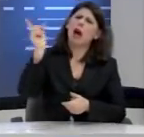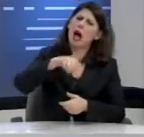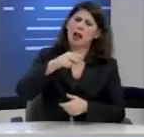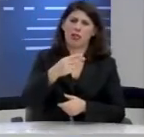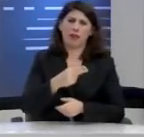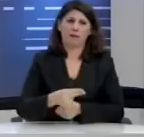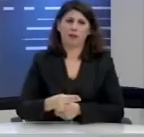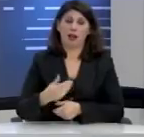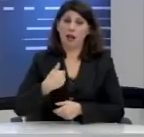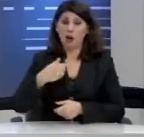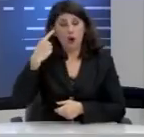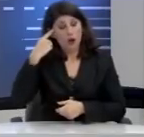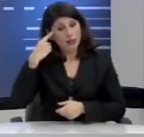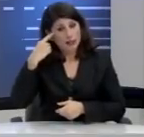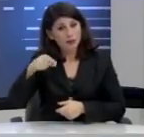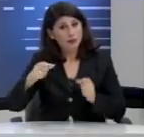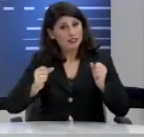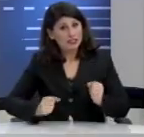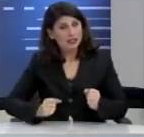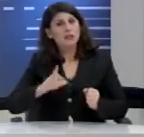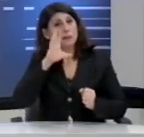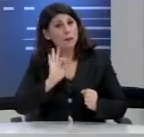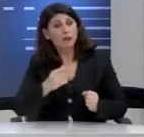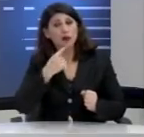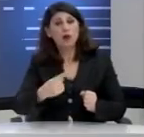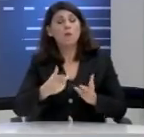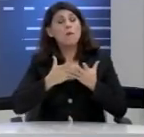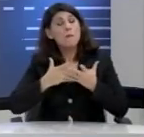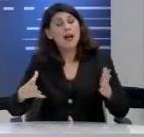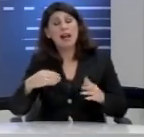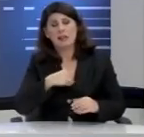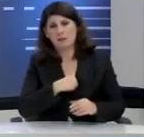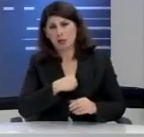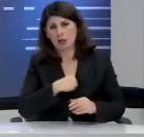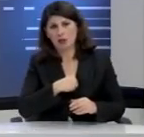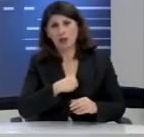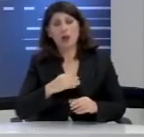θέματα. Αλλά εγώ αυτό που καταλαβαίνω από αυτή τη στάση και πράγματι το λέω με πάρα πολύ μεγάλη λύπη,